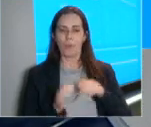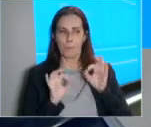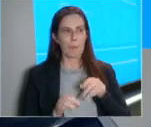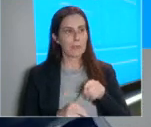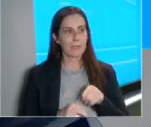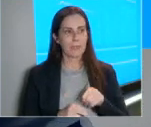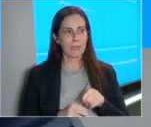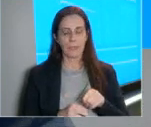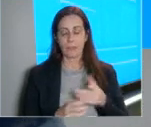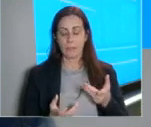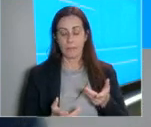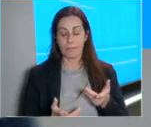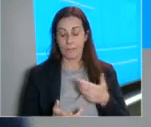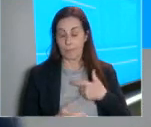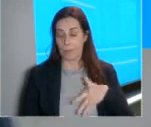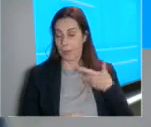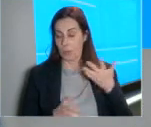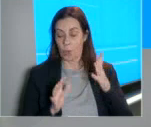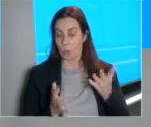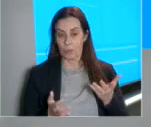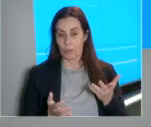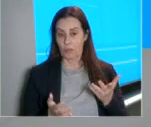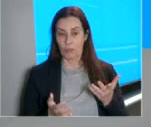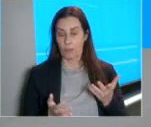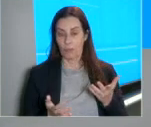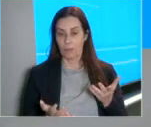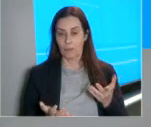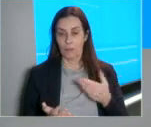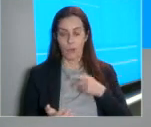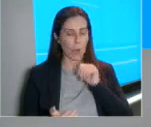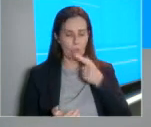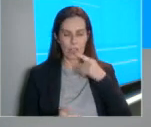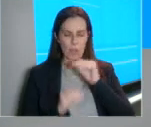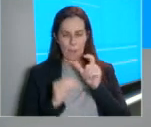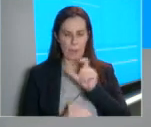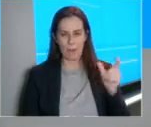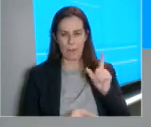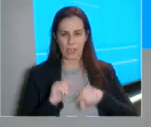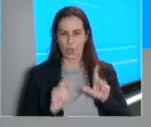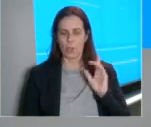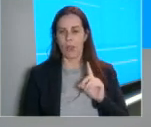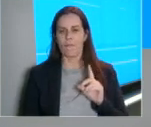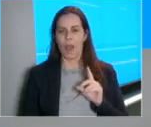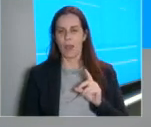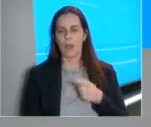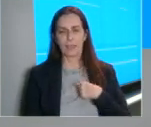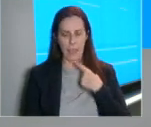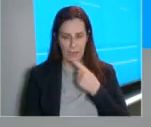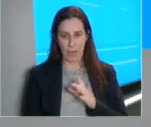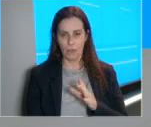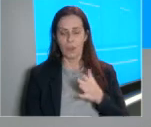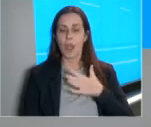באמת, זה מעורר אצלי הרבה מאוד, לא רוצה להשתמש במילים בוטות, כן, אבל אני אגיד לך